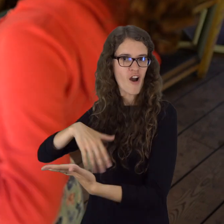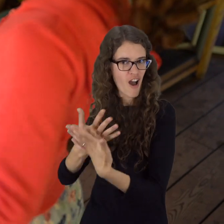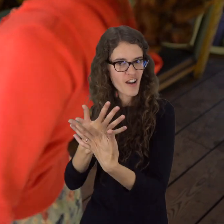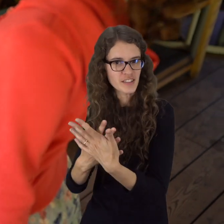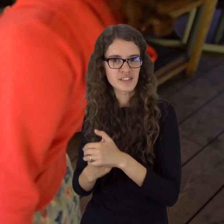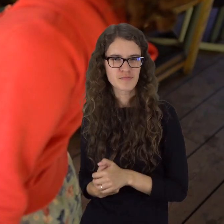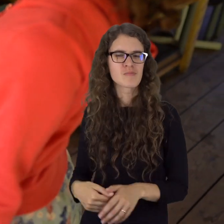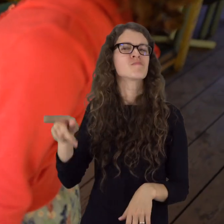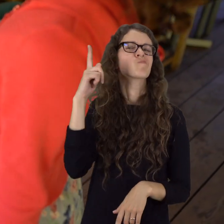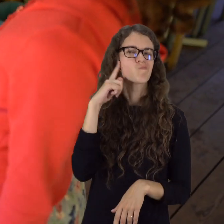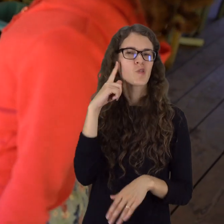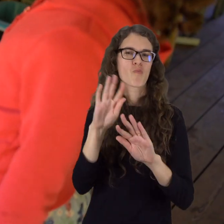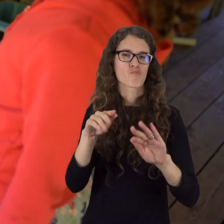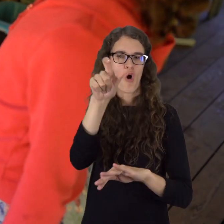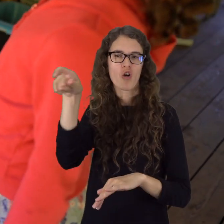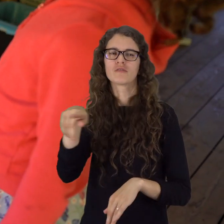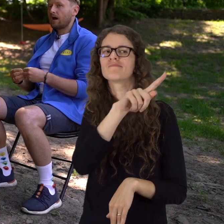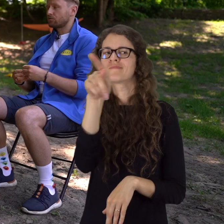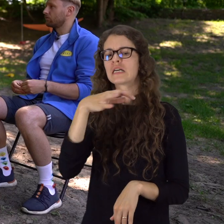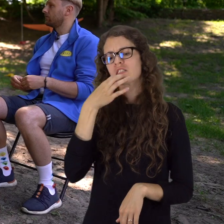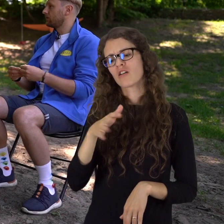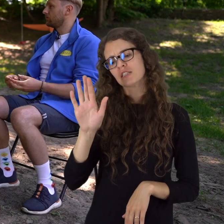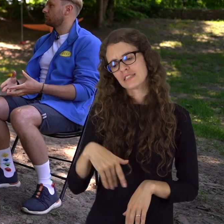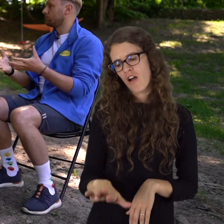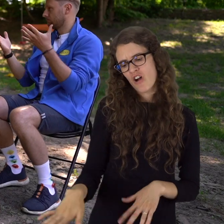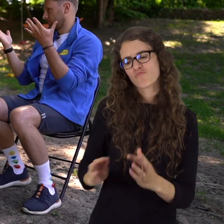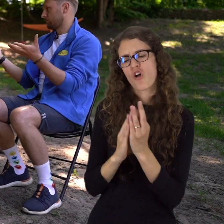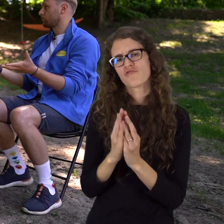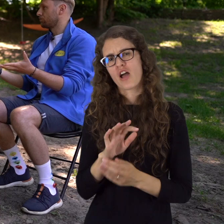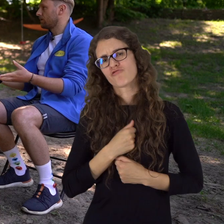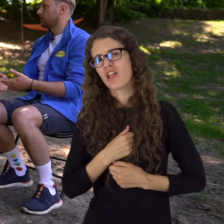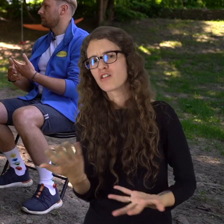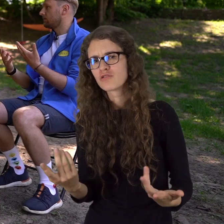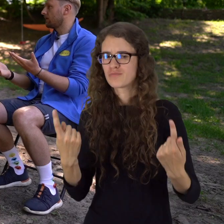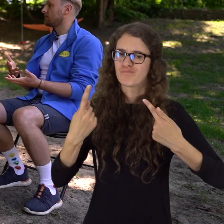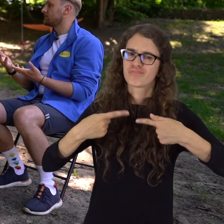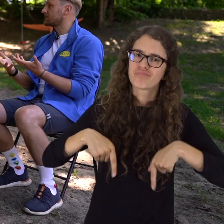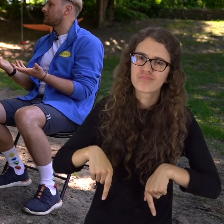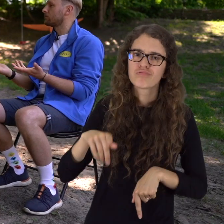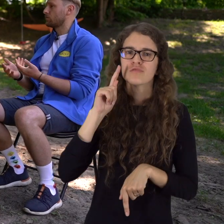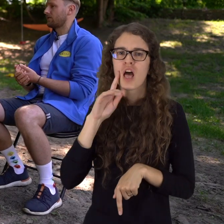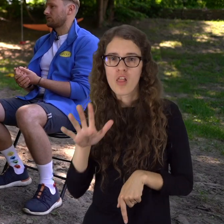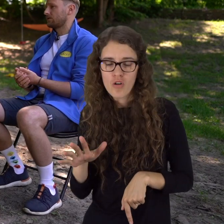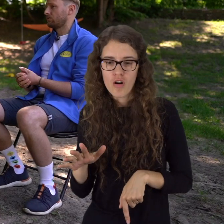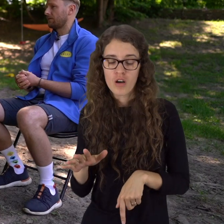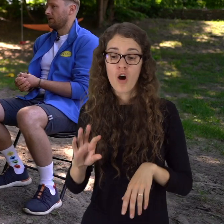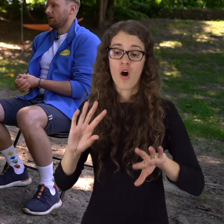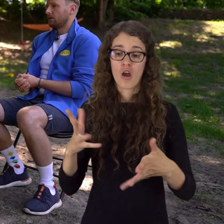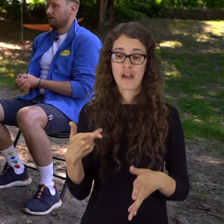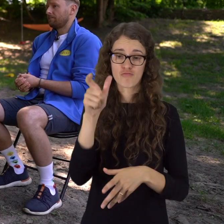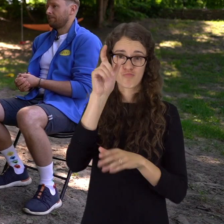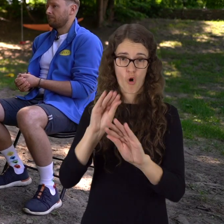dalis pedagogų irgi, na, vaikų motivacija, vaikų. Aišku, jeigu vaikui tu, žodžiu, neskatintos motivacijos, jeigu